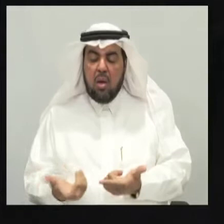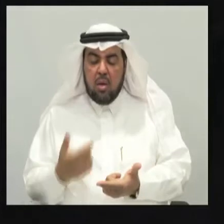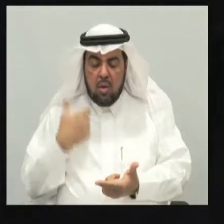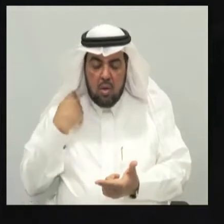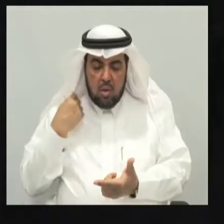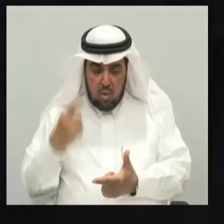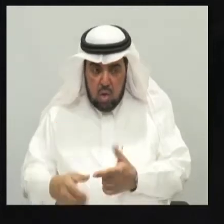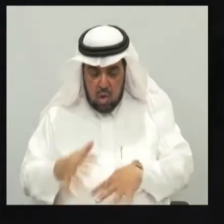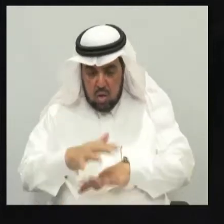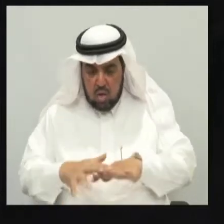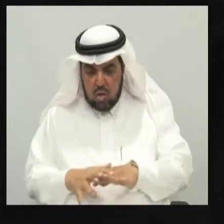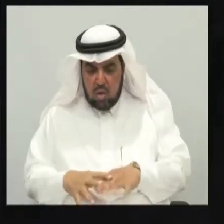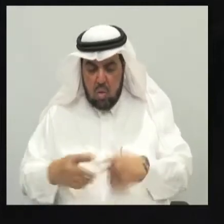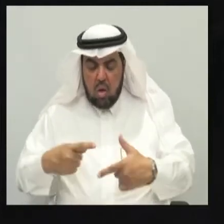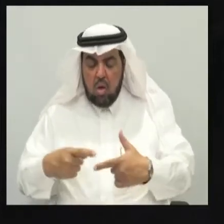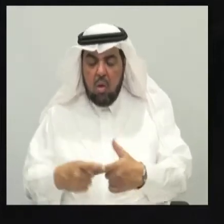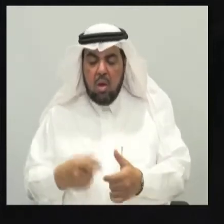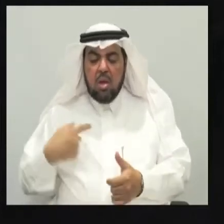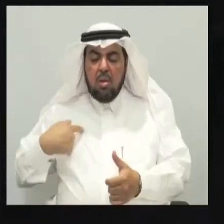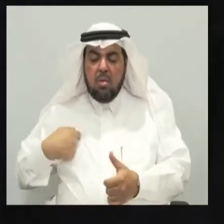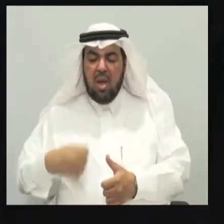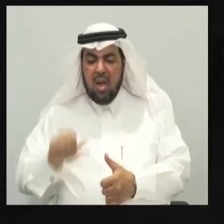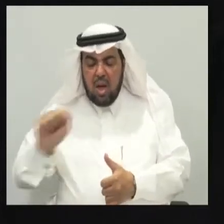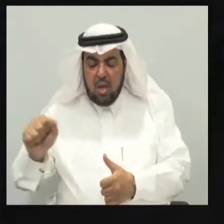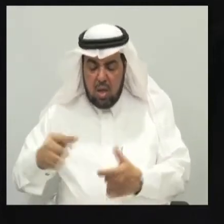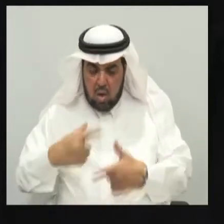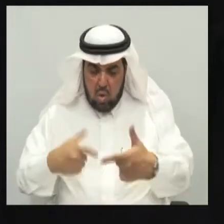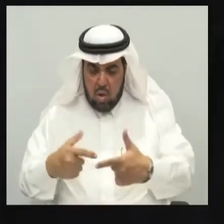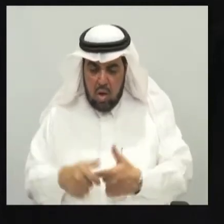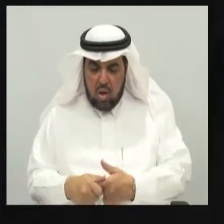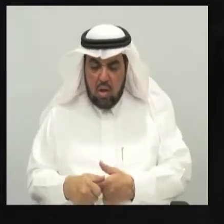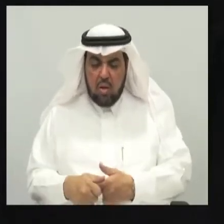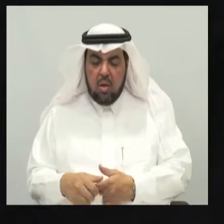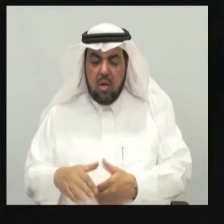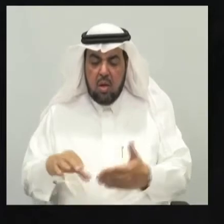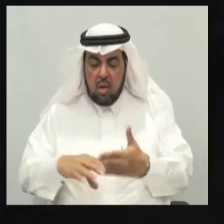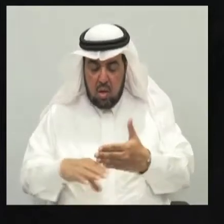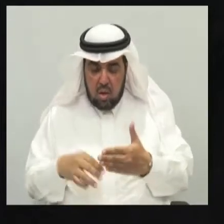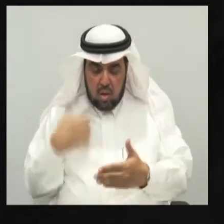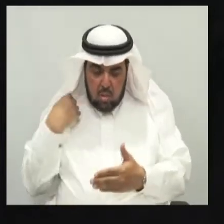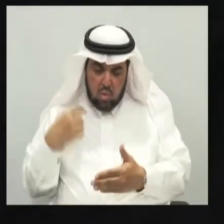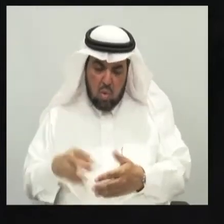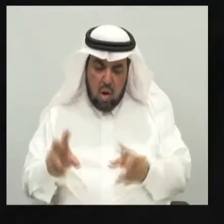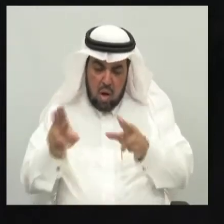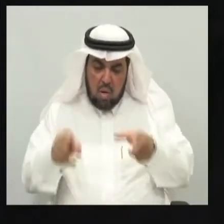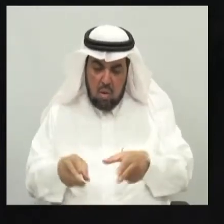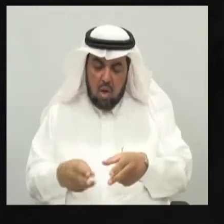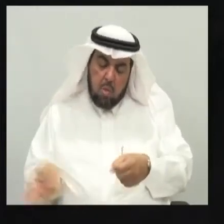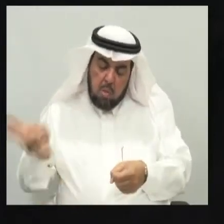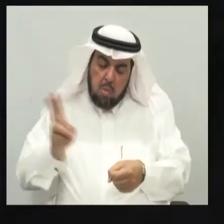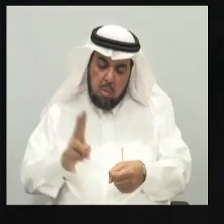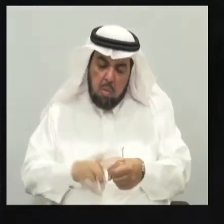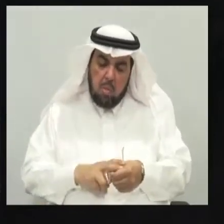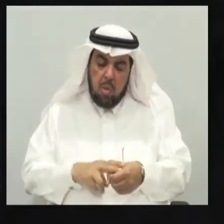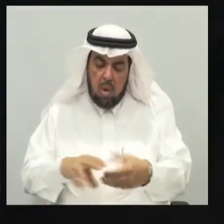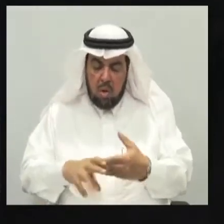يحقق لهذا الجدول الدوري. لماذا سمي؟ أي خاصية دورية؟ إذن هي تترتب بصورة نمطية ثم يعاد ثم تكرر.